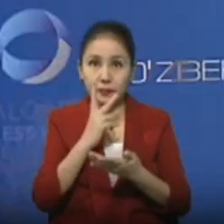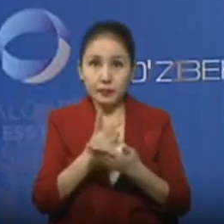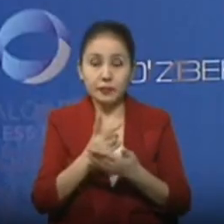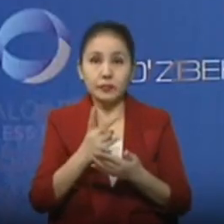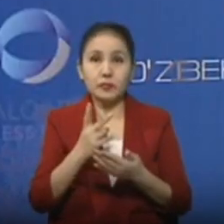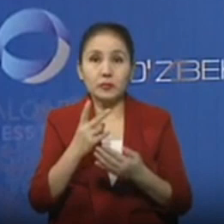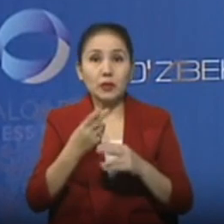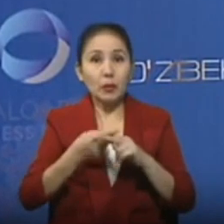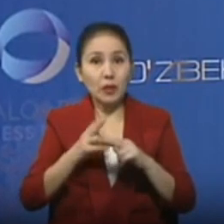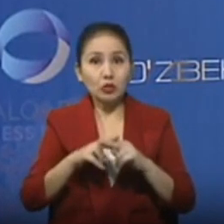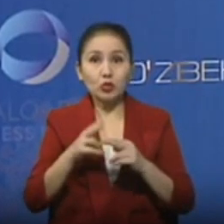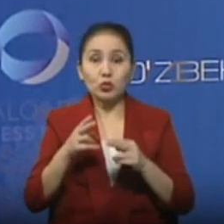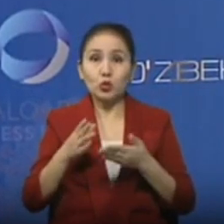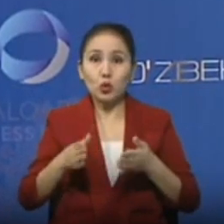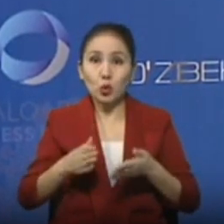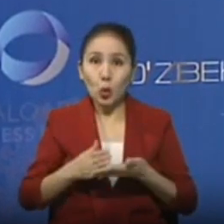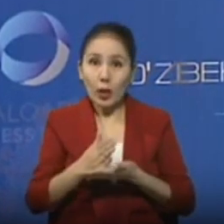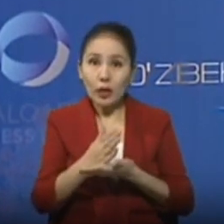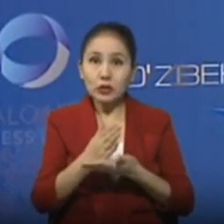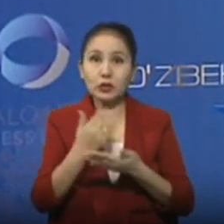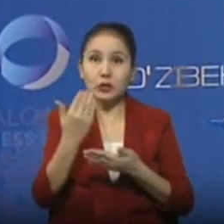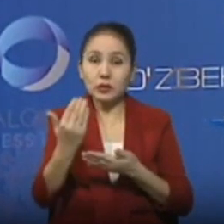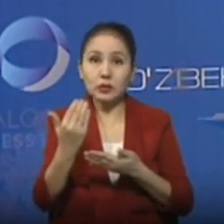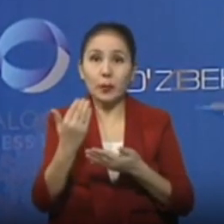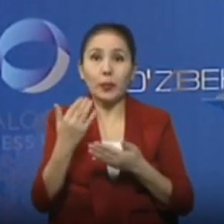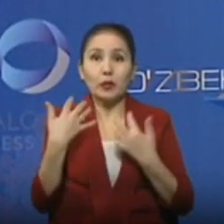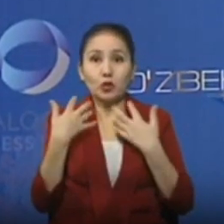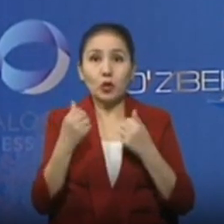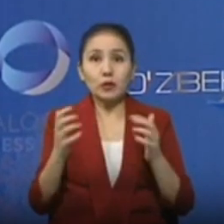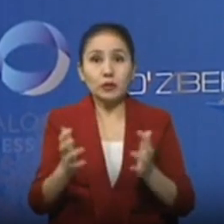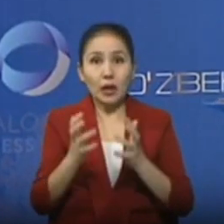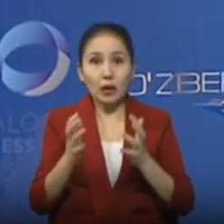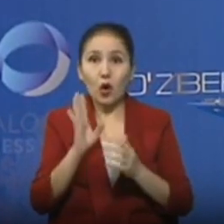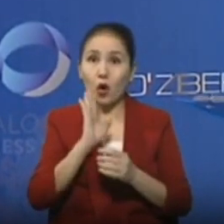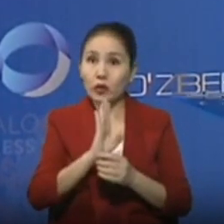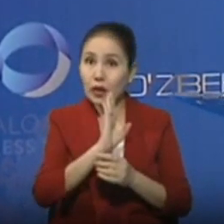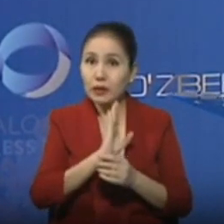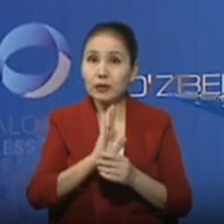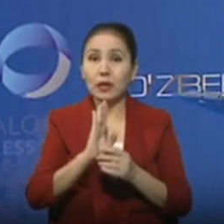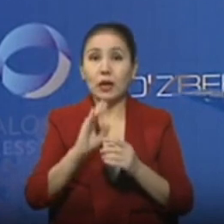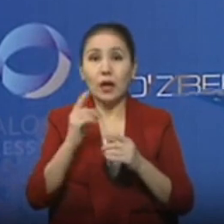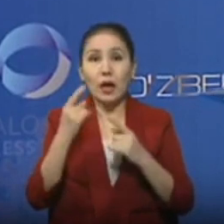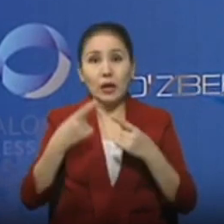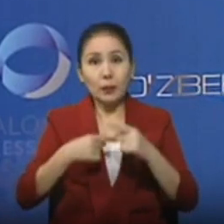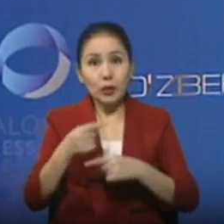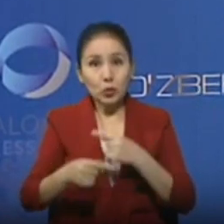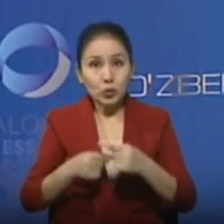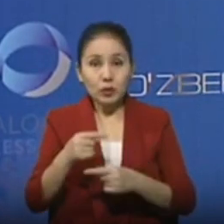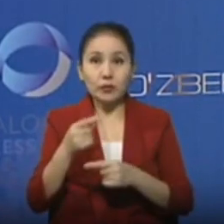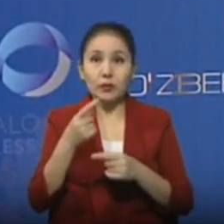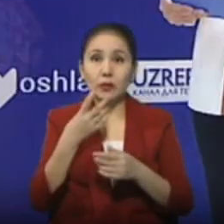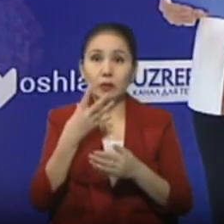shu yo'nalishning mutaxassisi, sog'liqni saqlash vazirligida onalik va reproduktiv salomatlikni muhofaza qilish